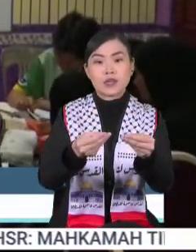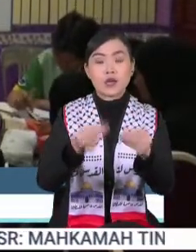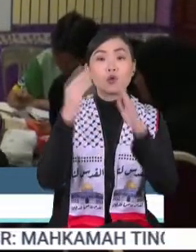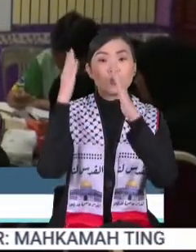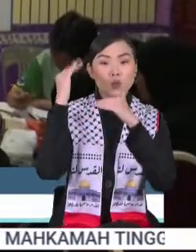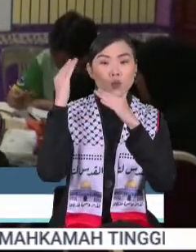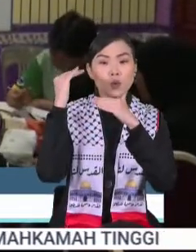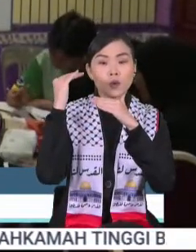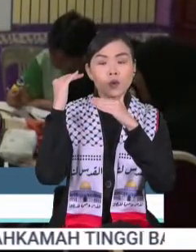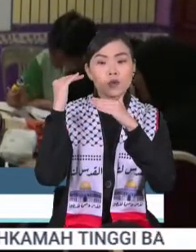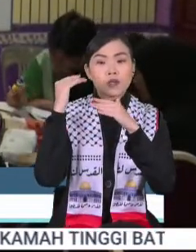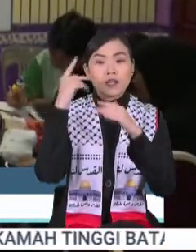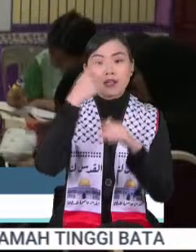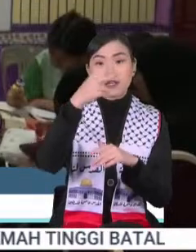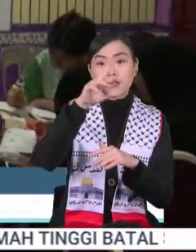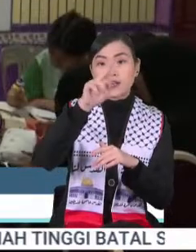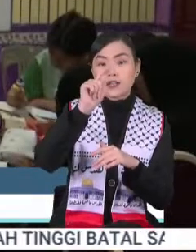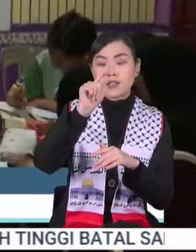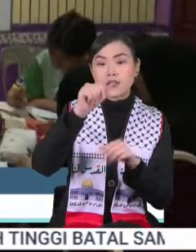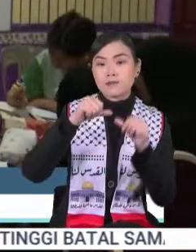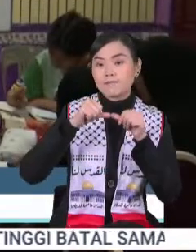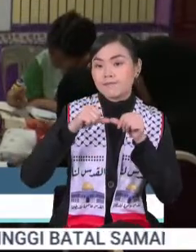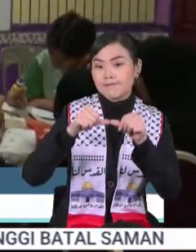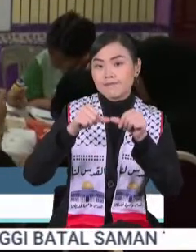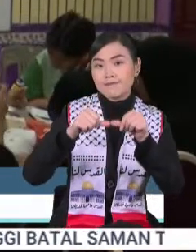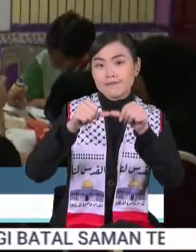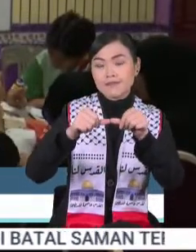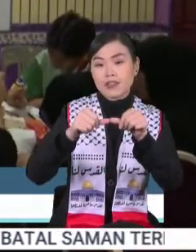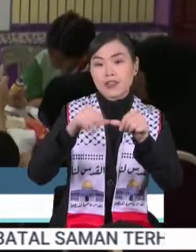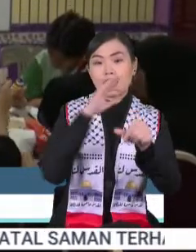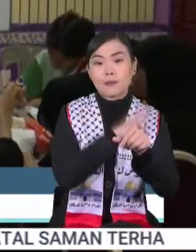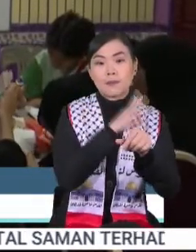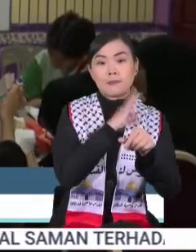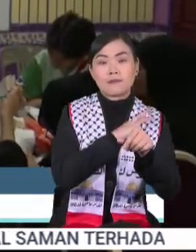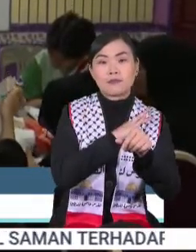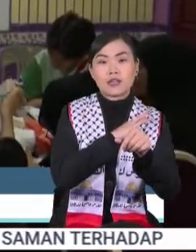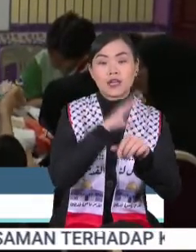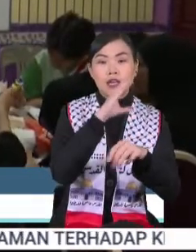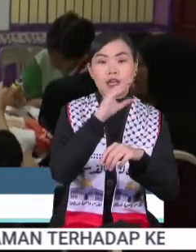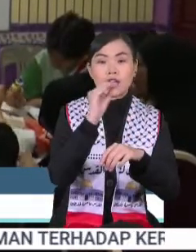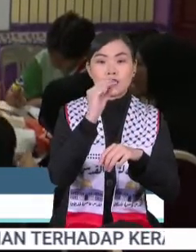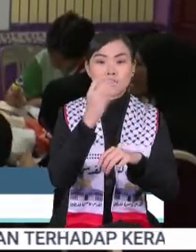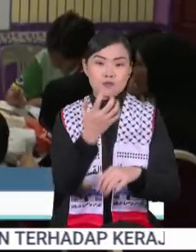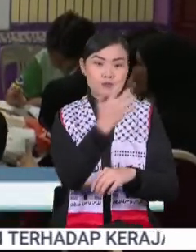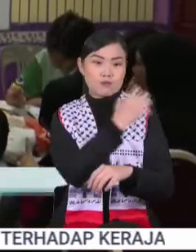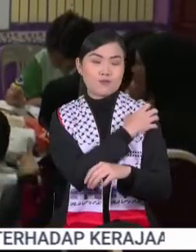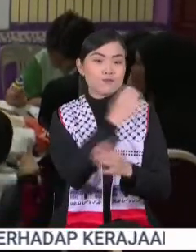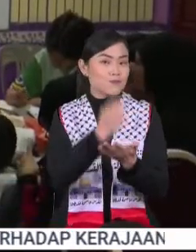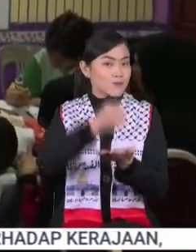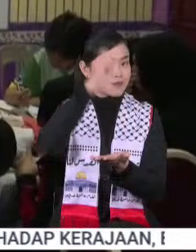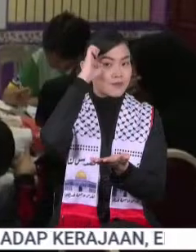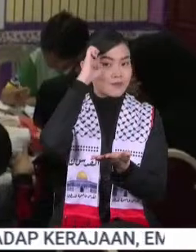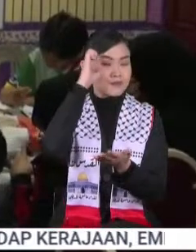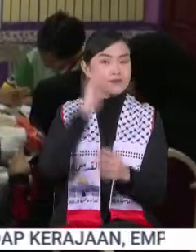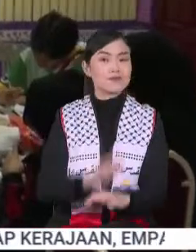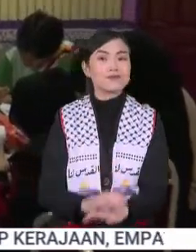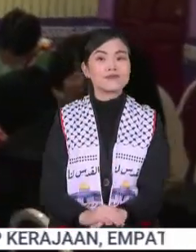harapannya usaha KRT di sini mempelopori lebih banyak usaha dalam memartabatkan pendidikan harjj